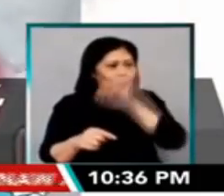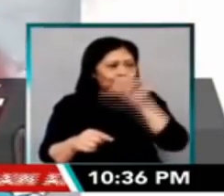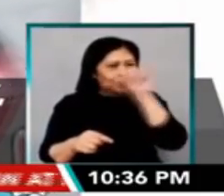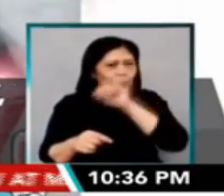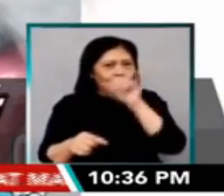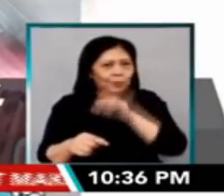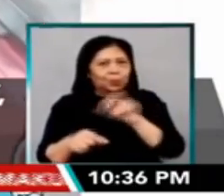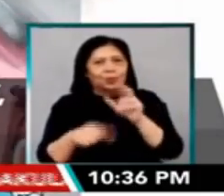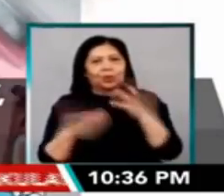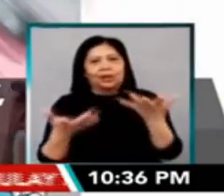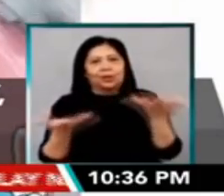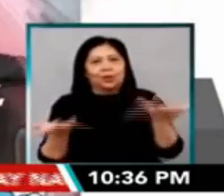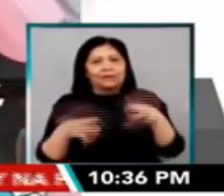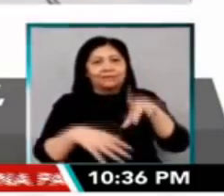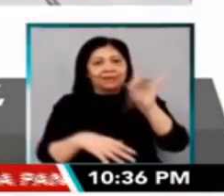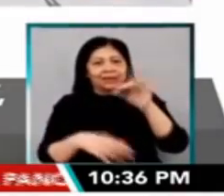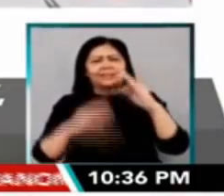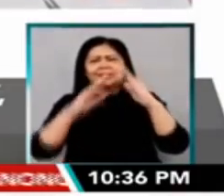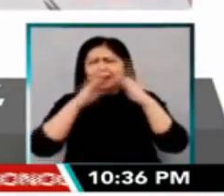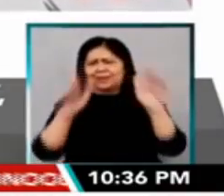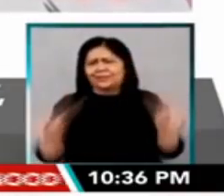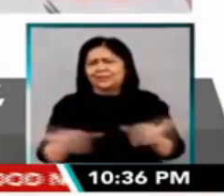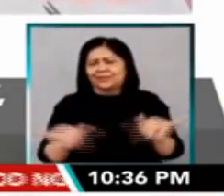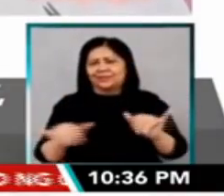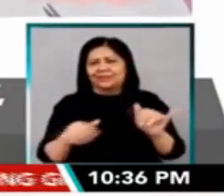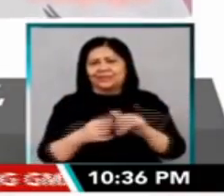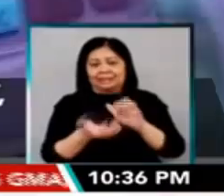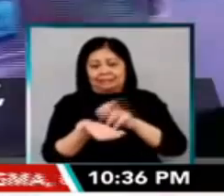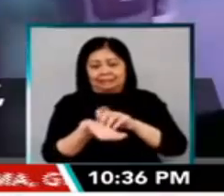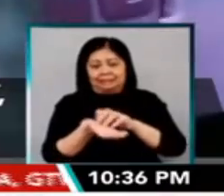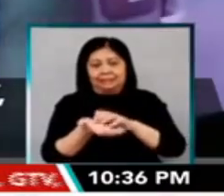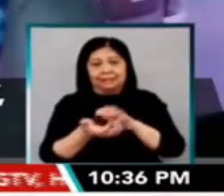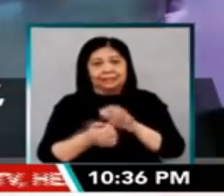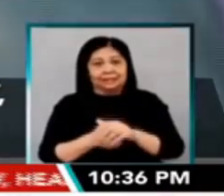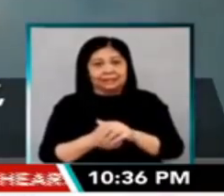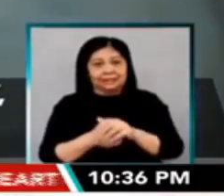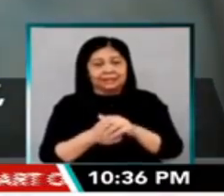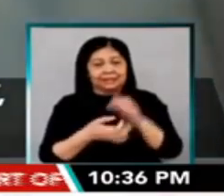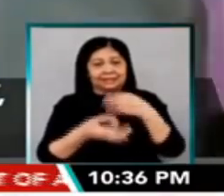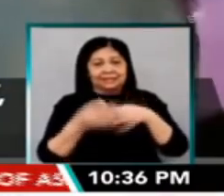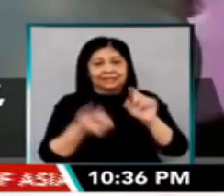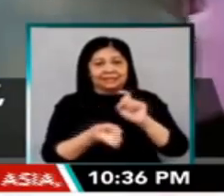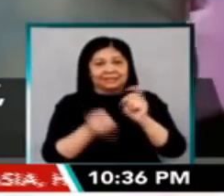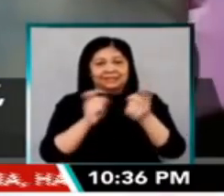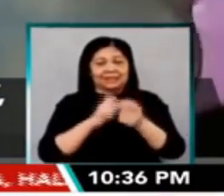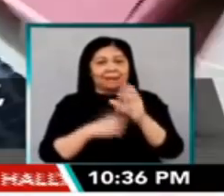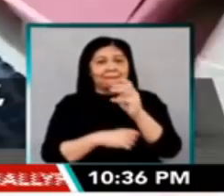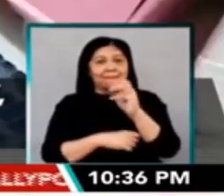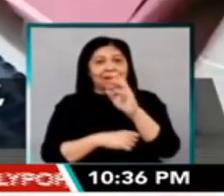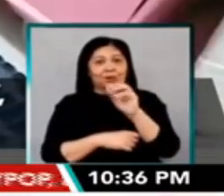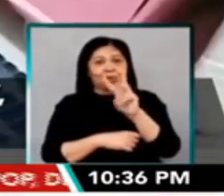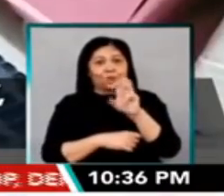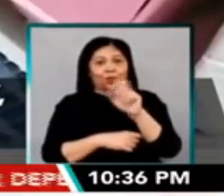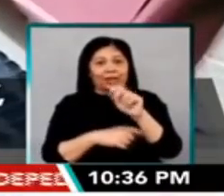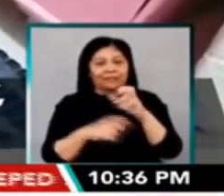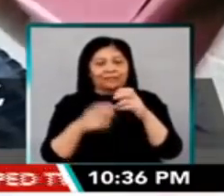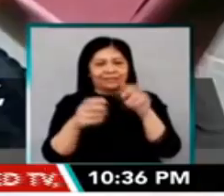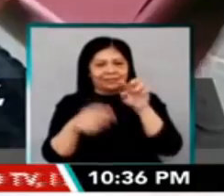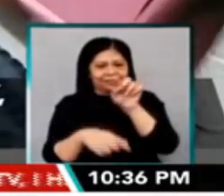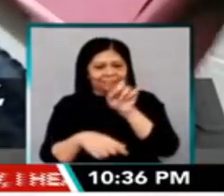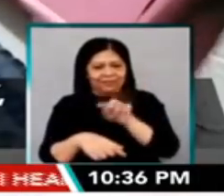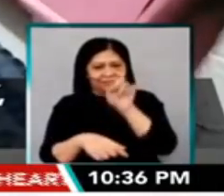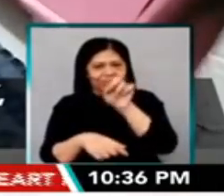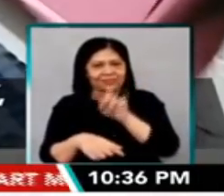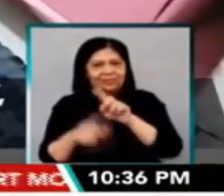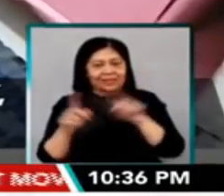lang din sa bahay. Ang calculator na ito na transform sa microwave oven control panel. At ang handle